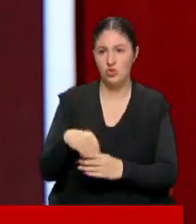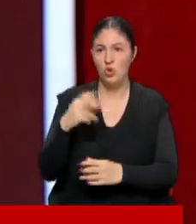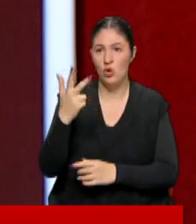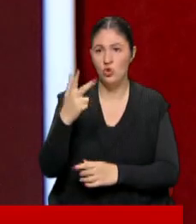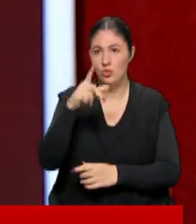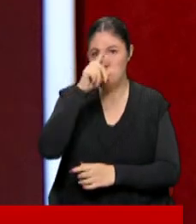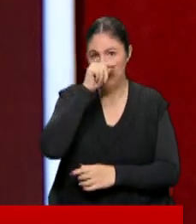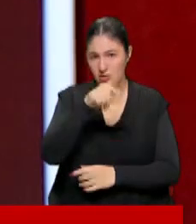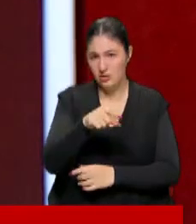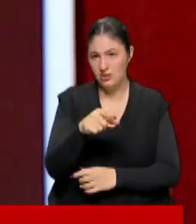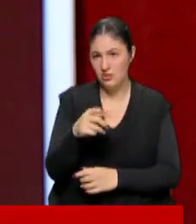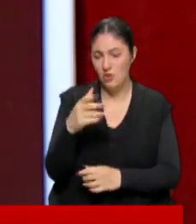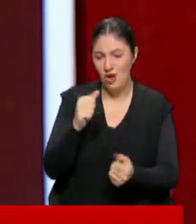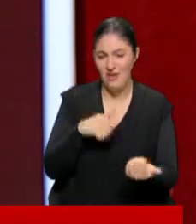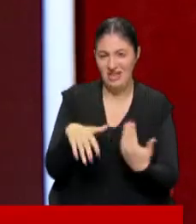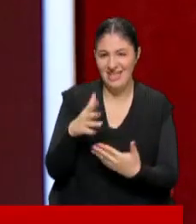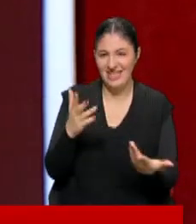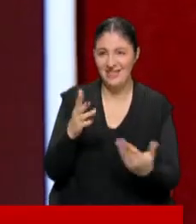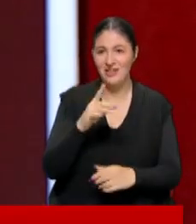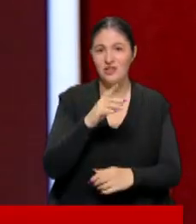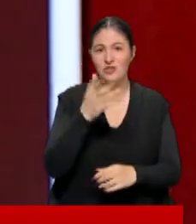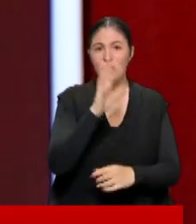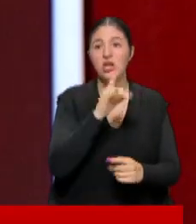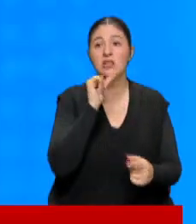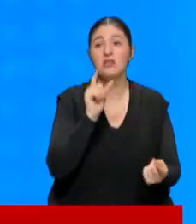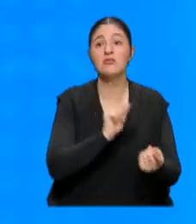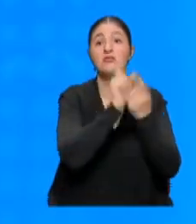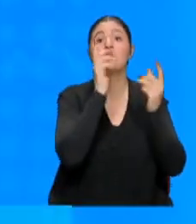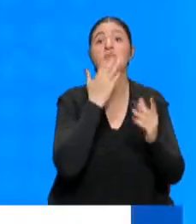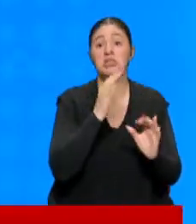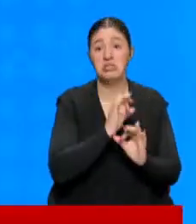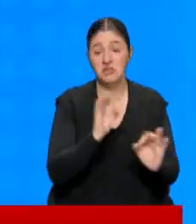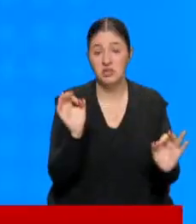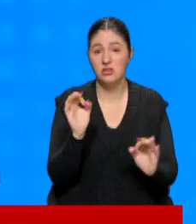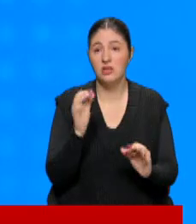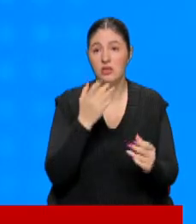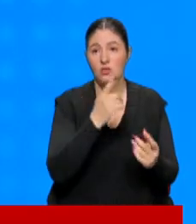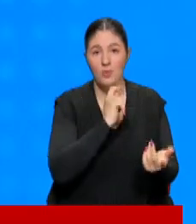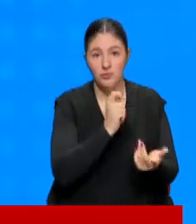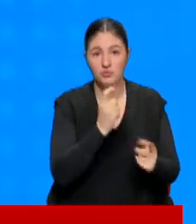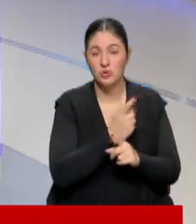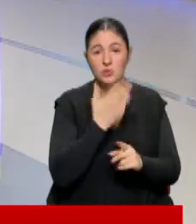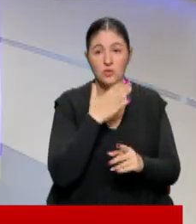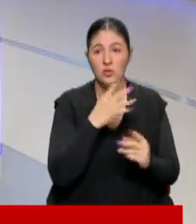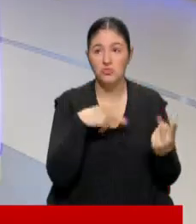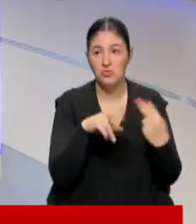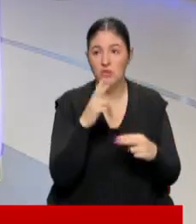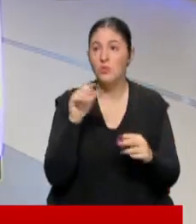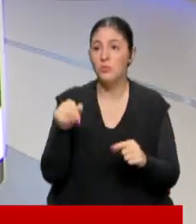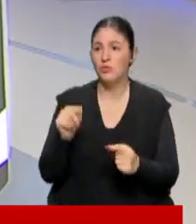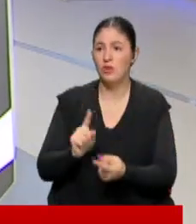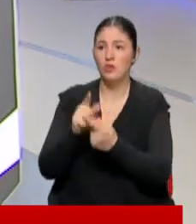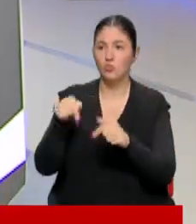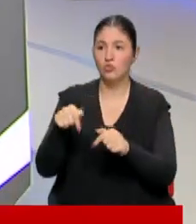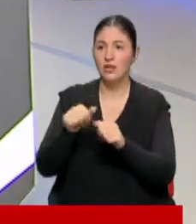3 Mart Eee olayı sonra hiç denk gelmediniz mi karşılaşmadı mı bir röportaj Yani bir seyahat Yok burada